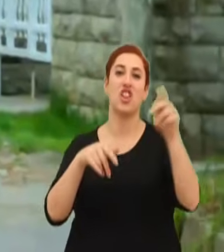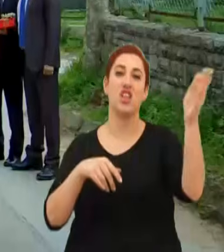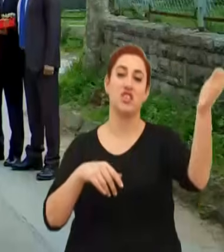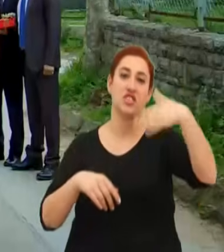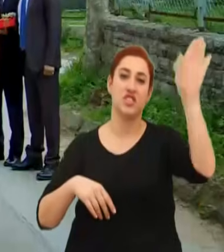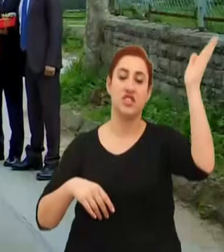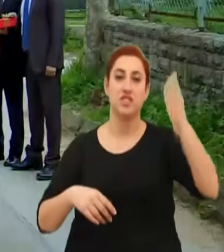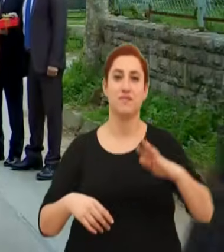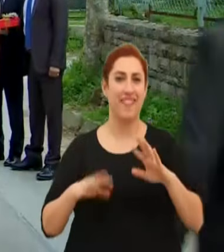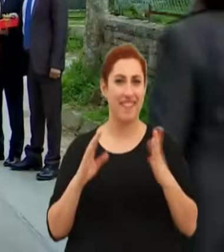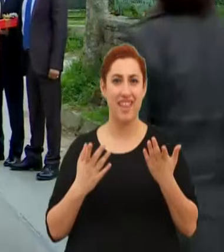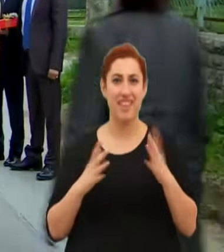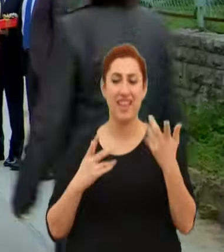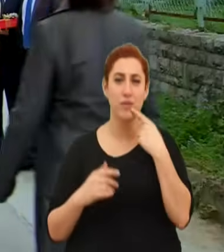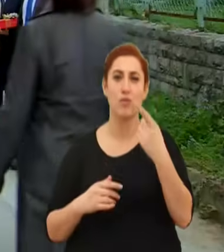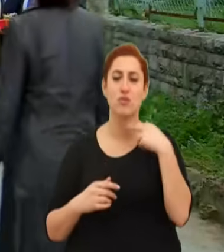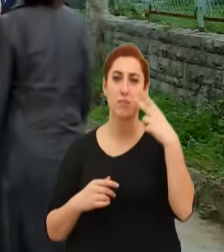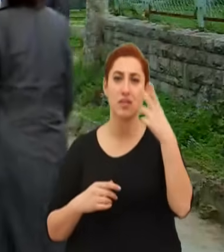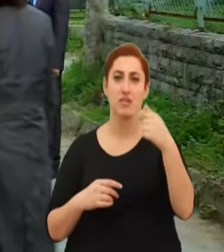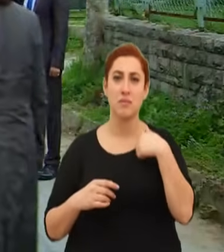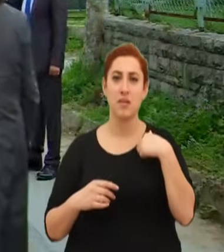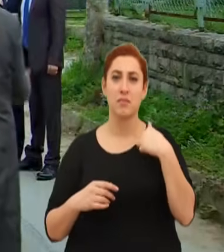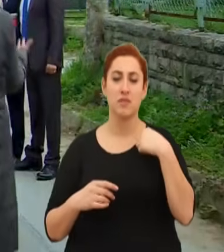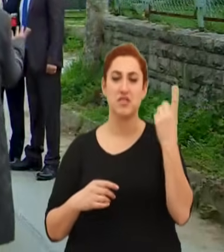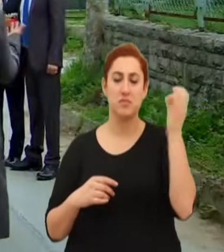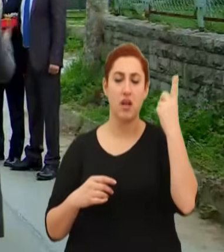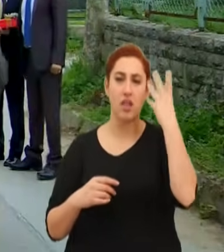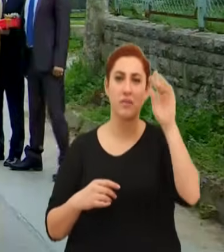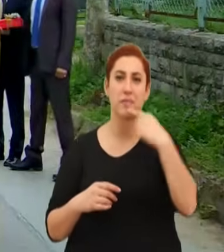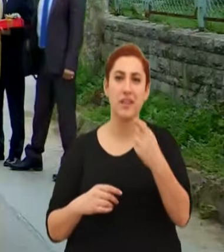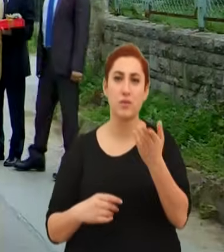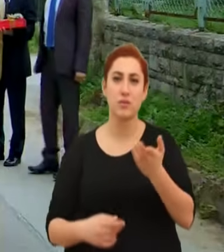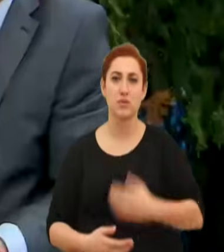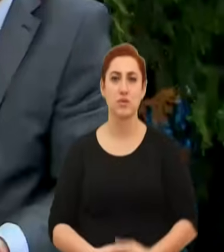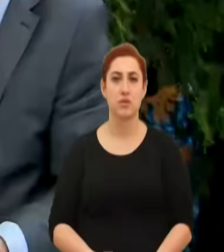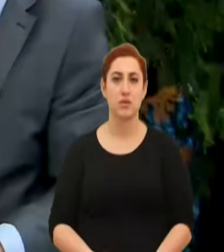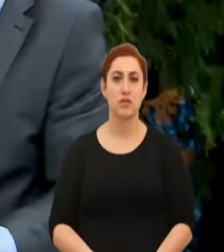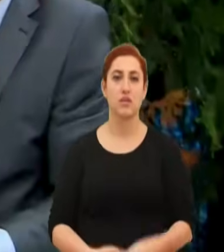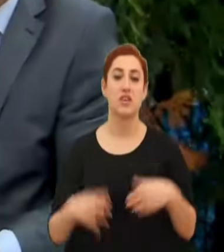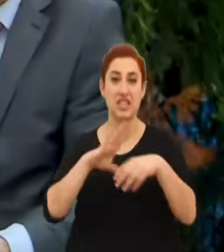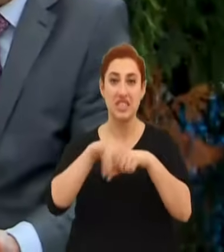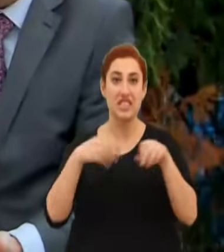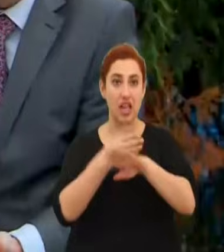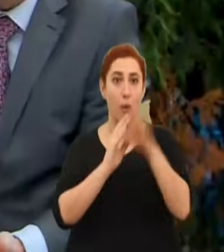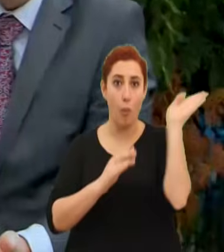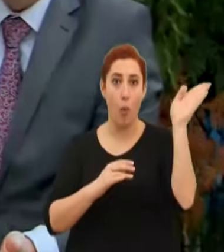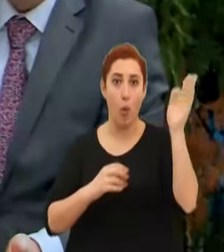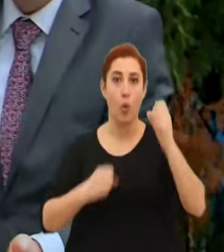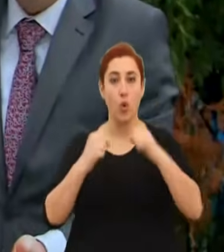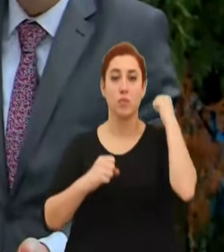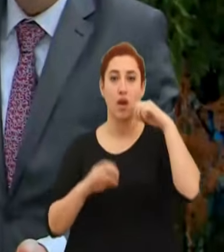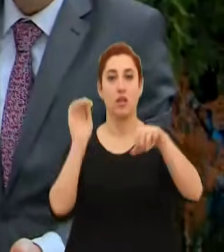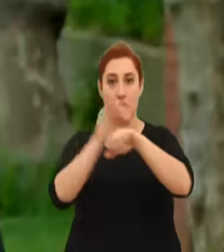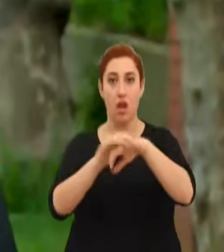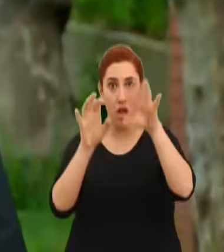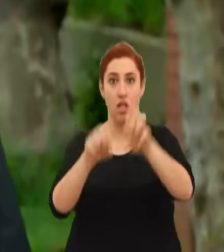hırsızı. Ne diyorsun abla sen? Ben hiçbir şey anlamadım. Ne diyorsun sen? Asıl hırsız oydu. Koştum